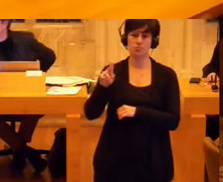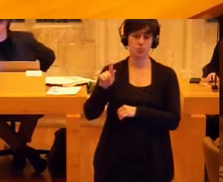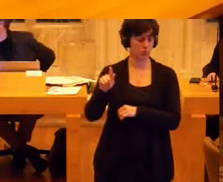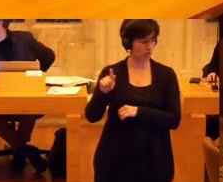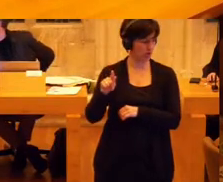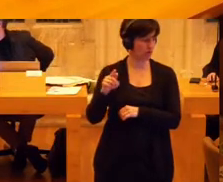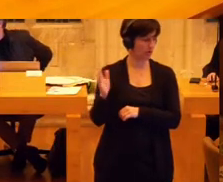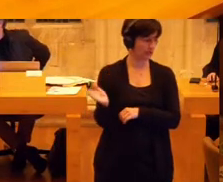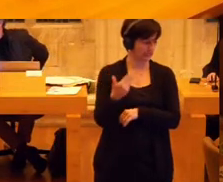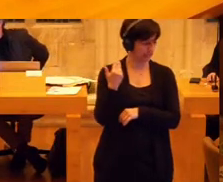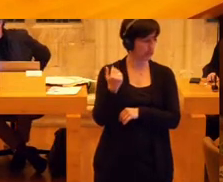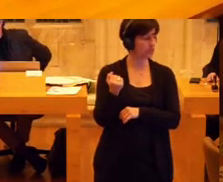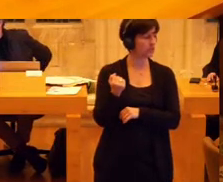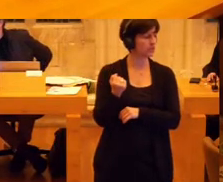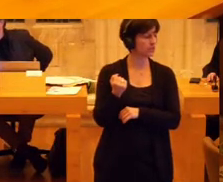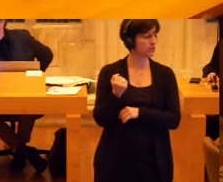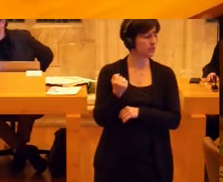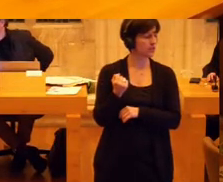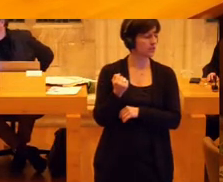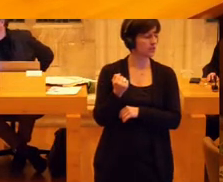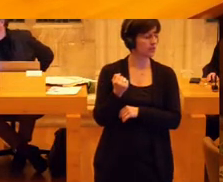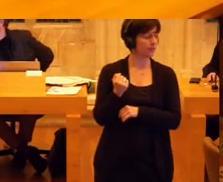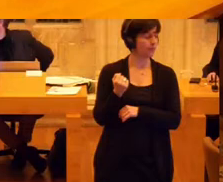passer la diapo suivante.